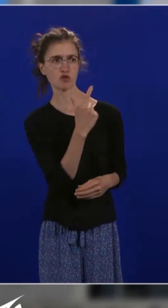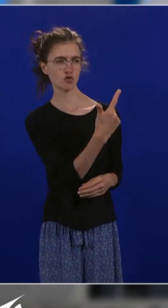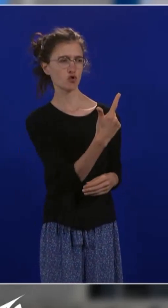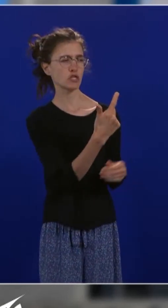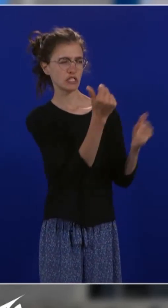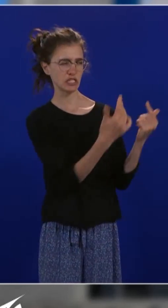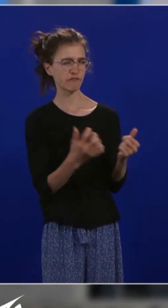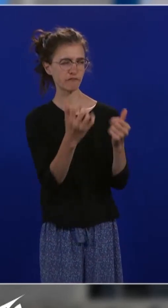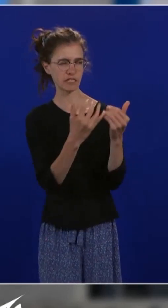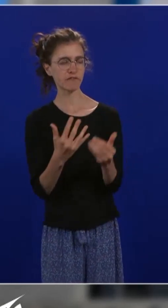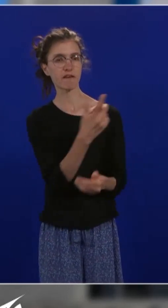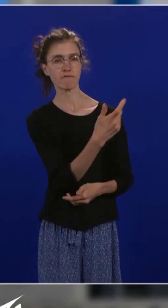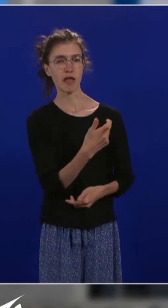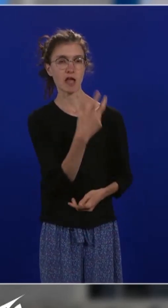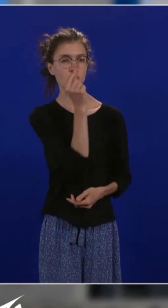l'ignorer.